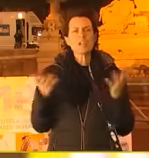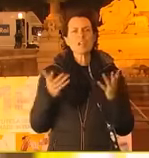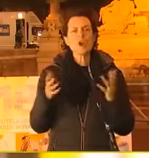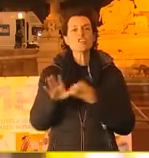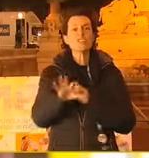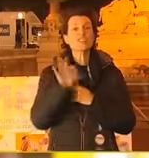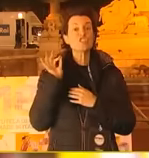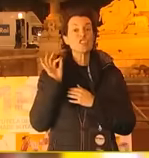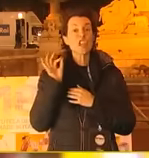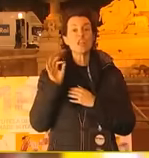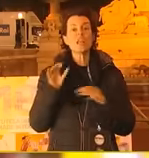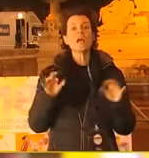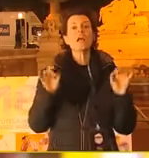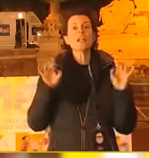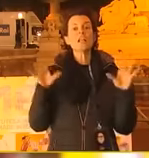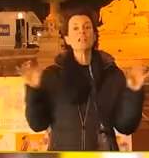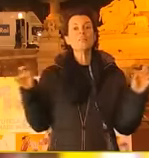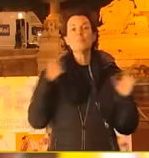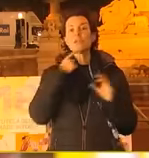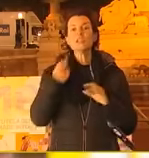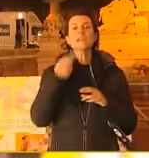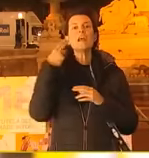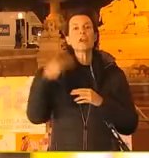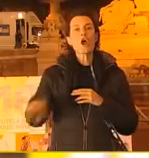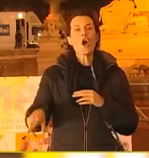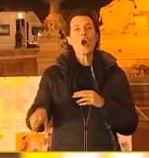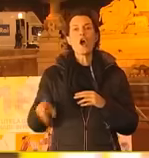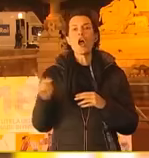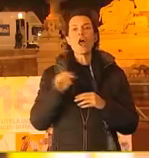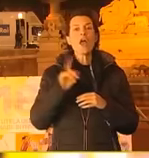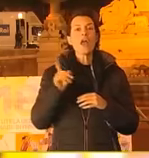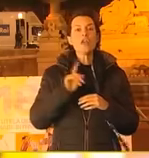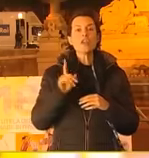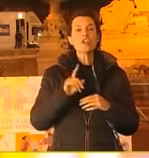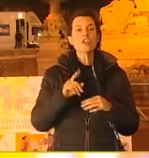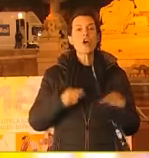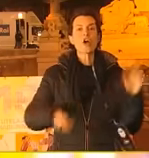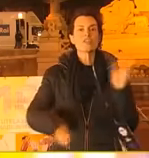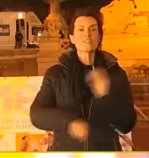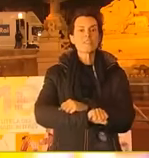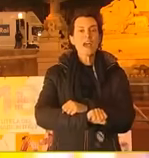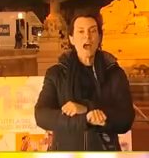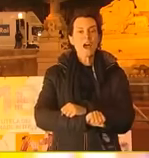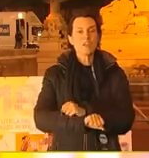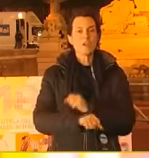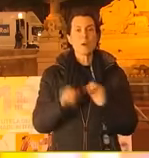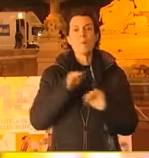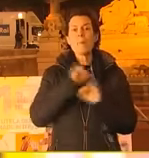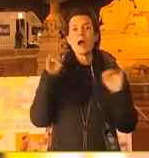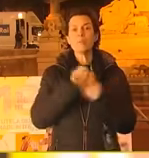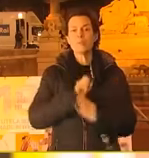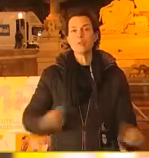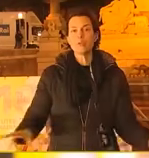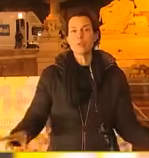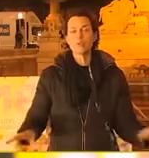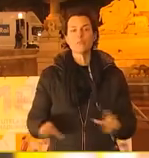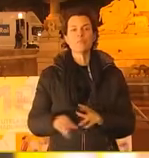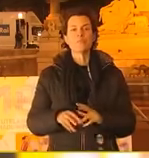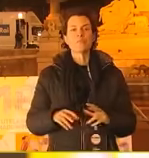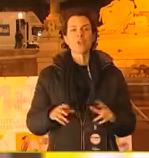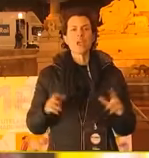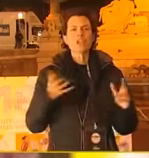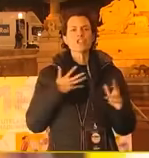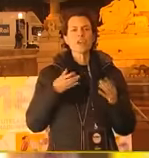no, e non schiavi dei 10 euro fuori dal seggio elettorale. Vi immaginate che paura